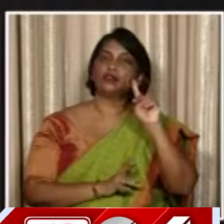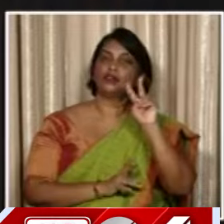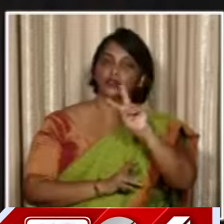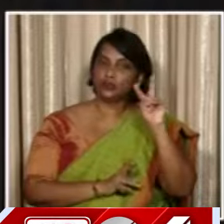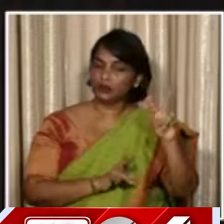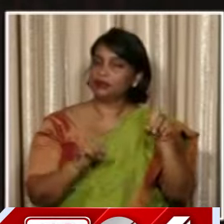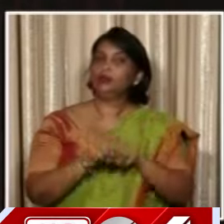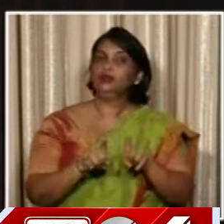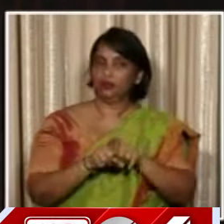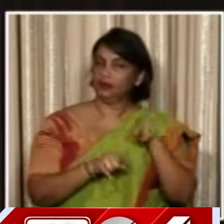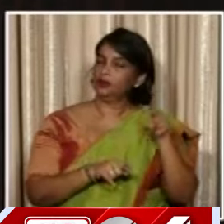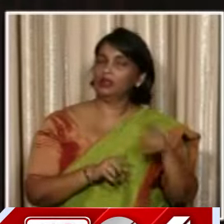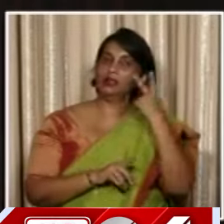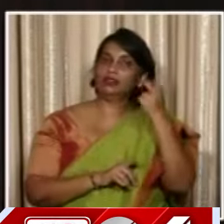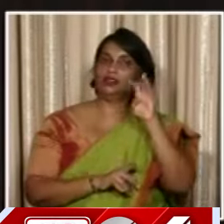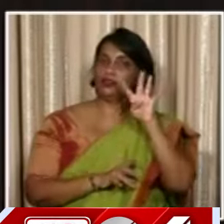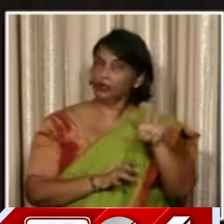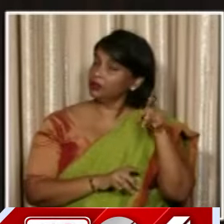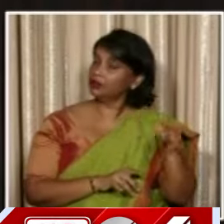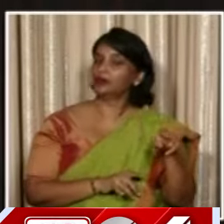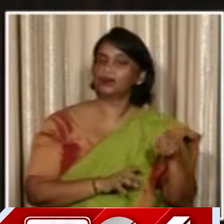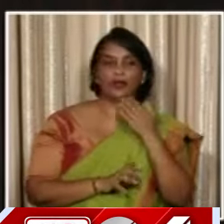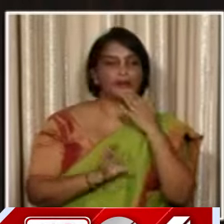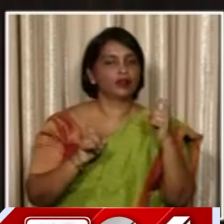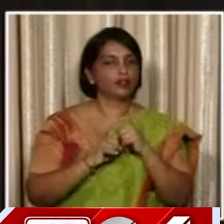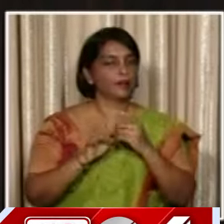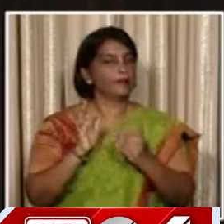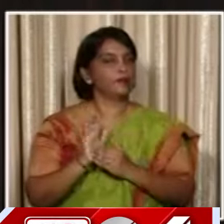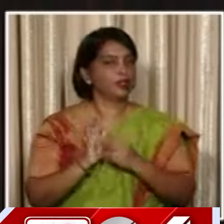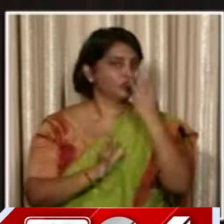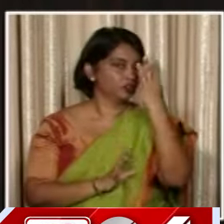2822ට සාපේක්ෂව 2024දී ඇමරිකන් ඩොලර් මිලියන